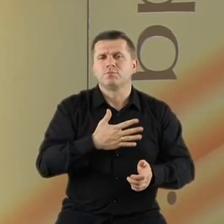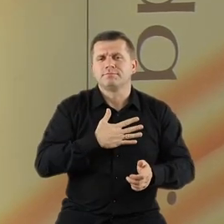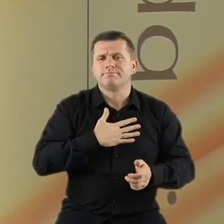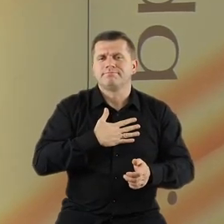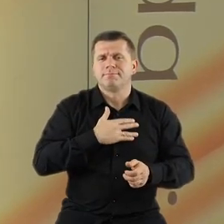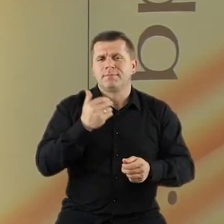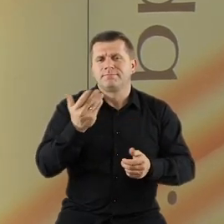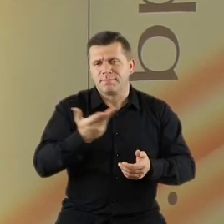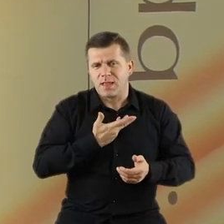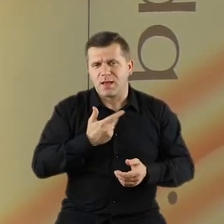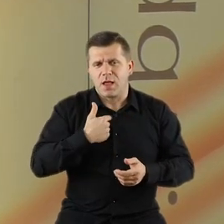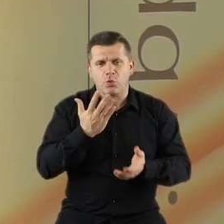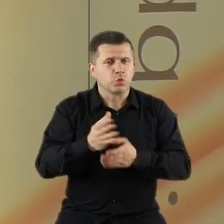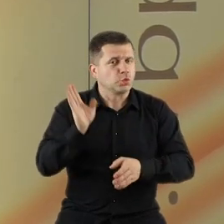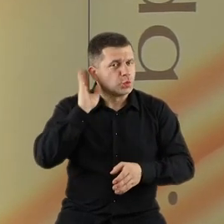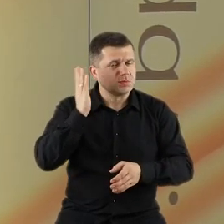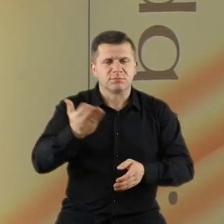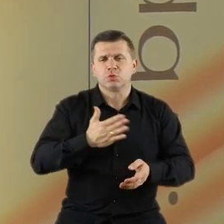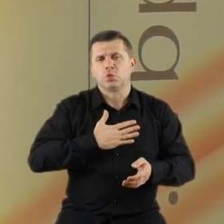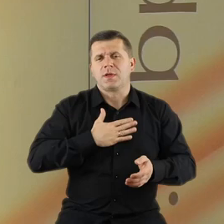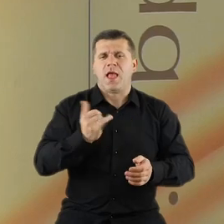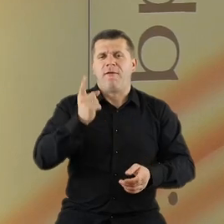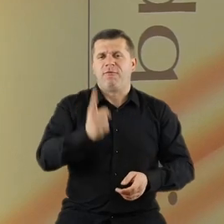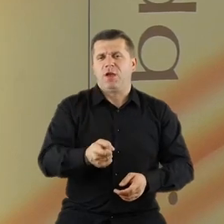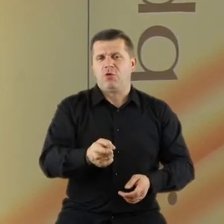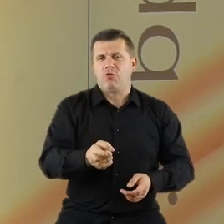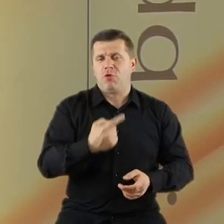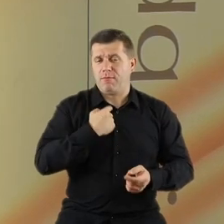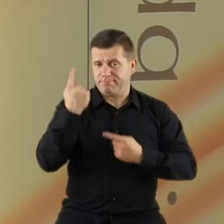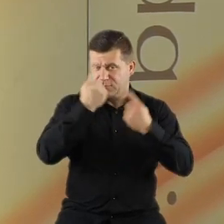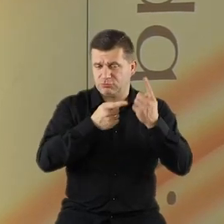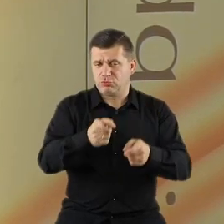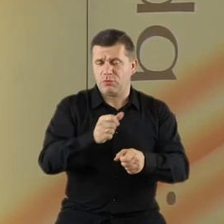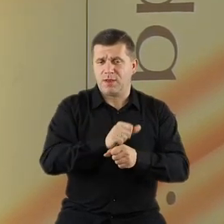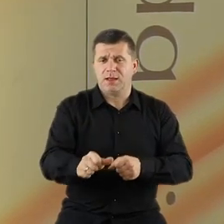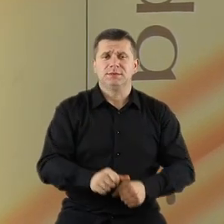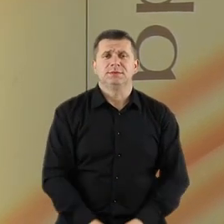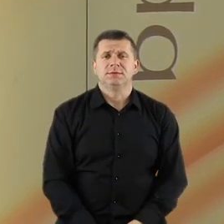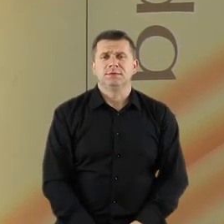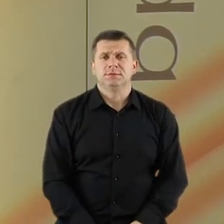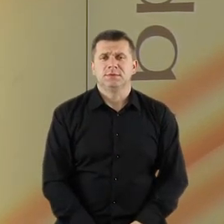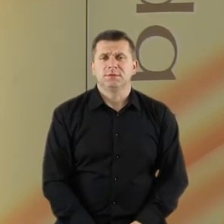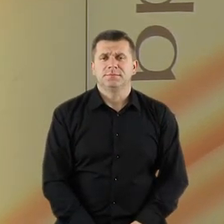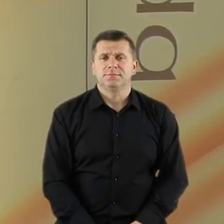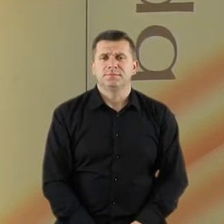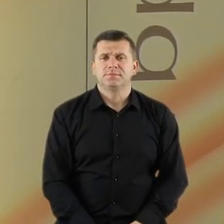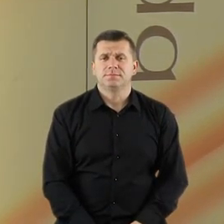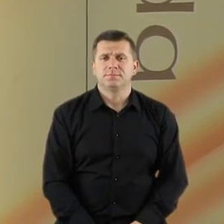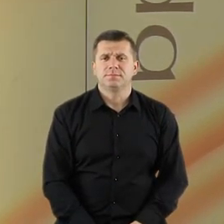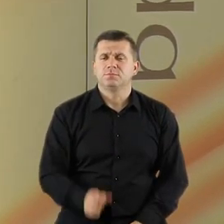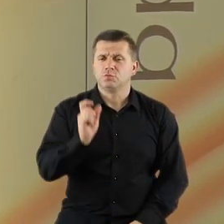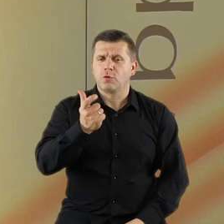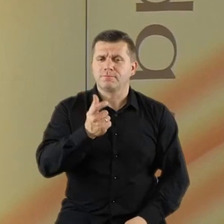postawiona i my już usłyszymy wyrok jakby to wydaje mi się że to jest coś co właśnie